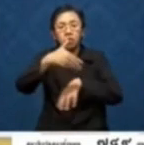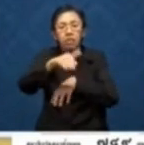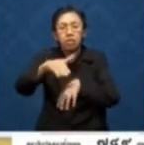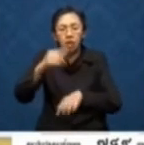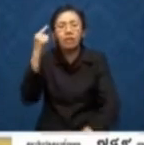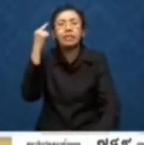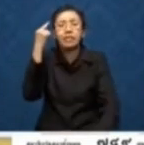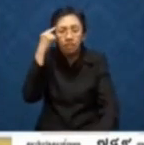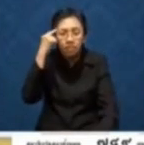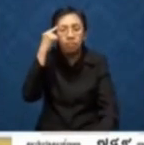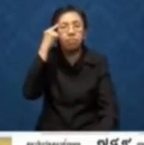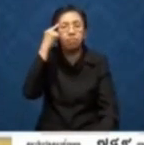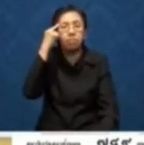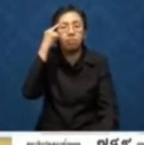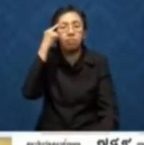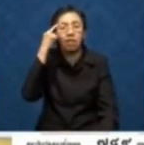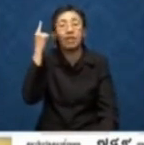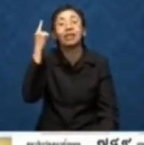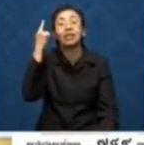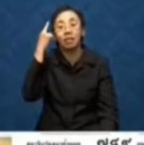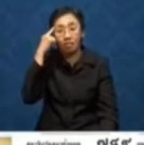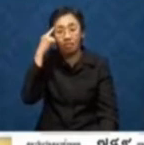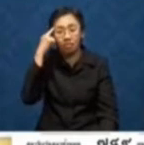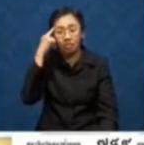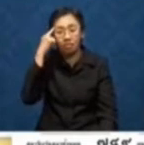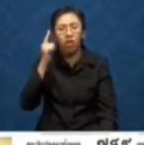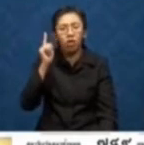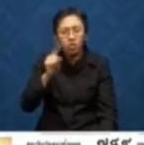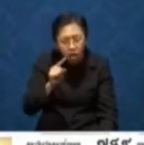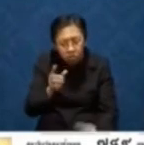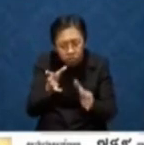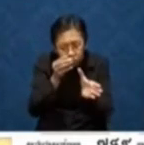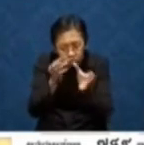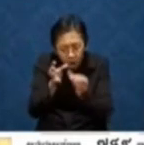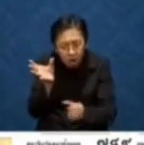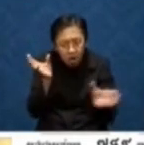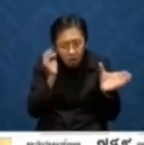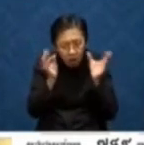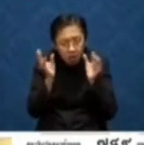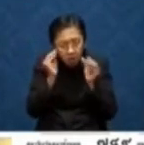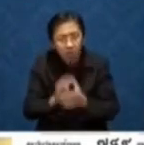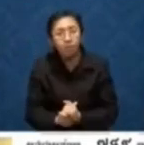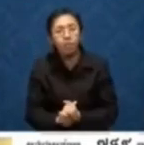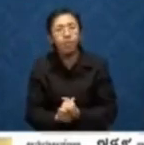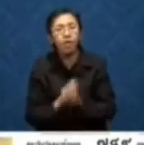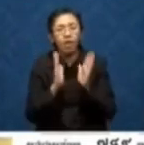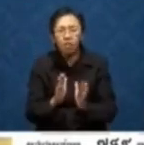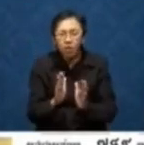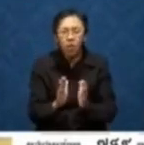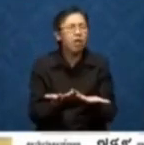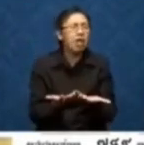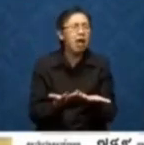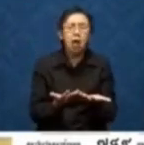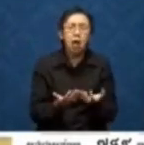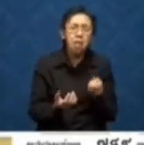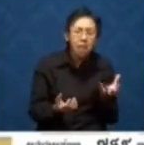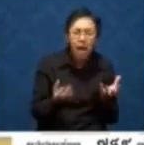คิดเพราะฉะนั้นต้องฟังด้วยนะครับไม่ว่าจะเป็นเสียงส่วนน้อยเสียงส่วน